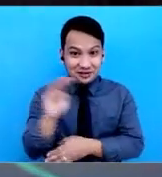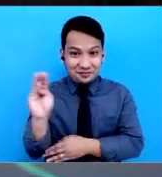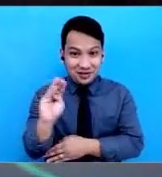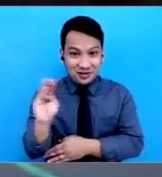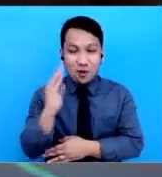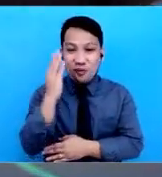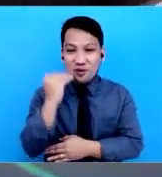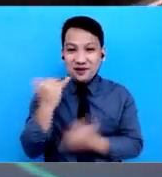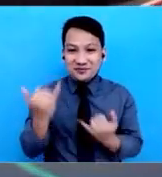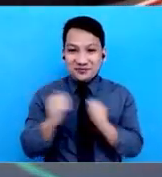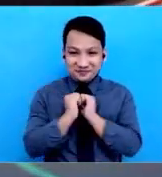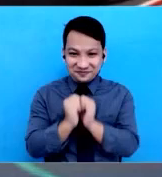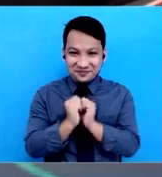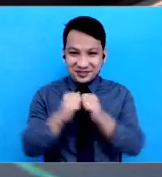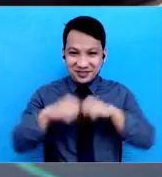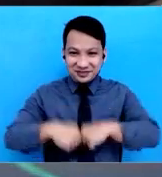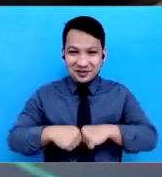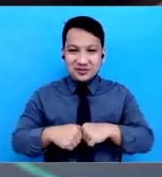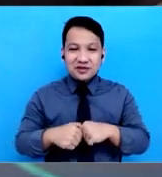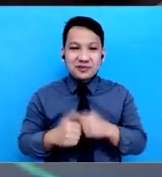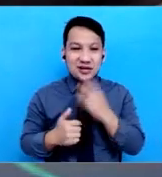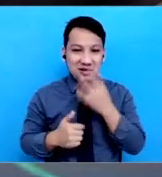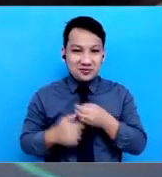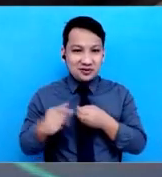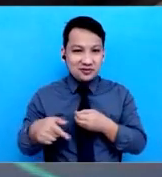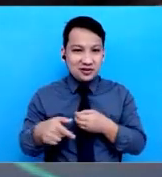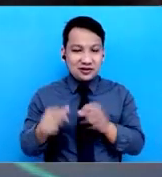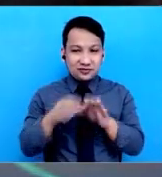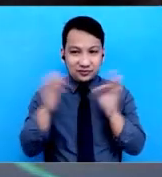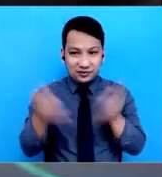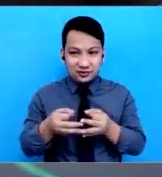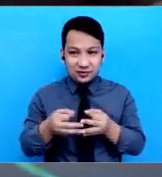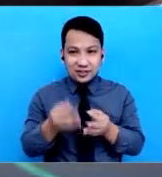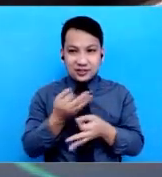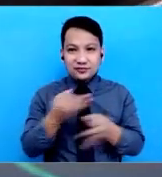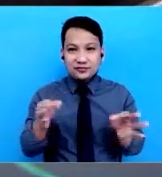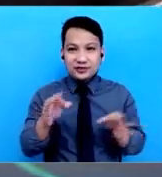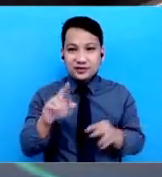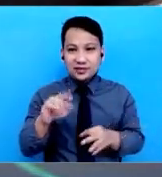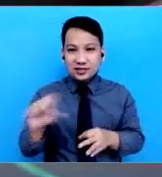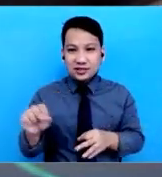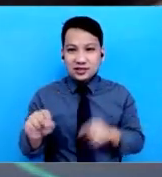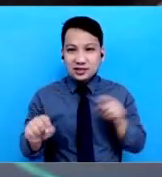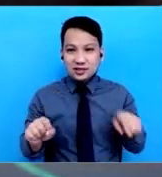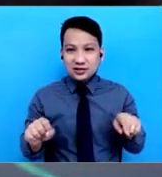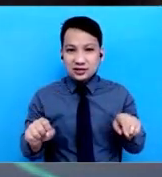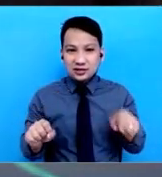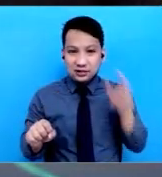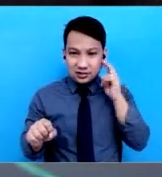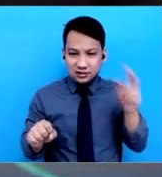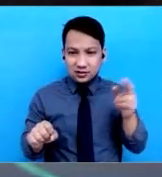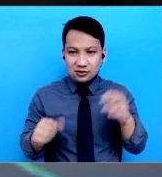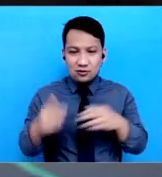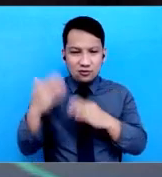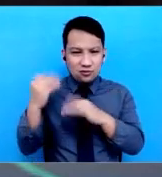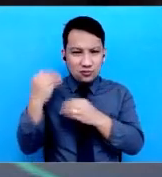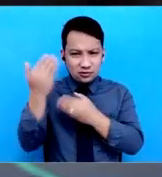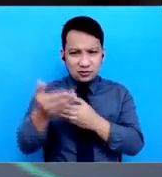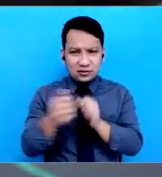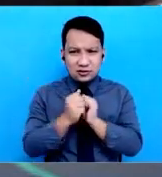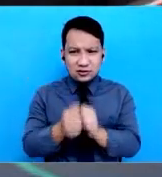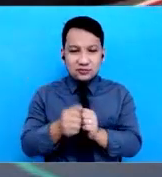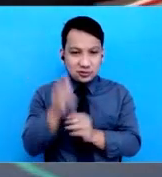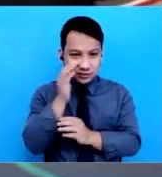dahil makakapiling natin na makakasama natin ang ating mga kapamilya sa free TV at free radio, hopefully one day. At si